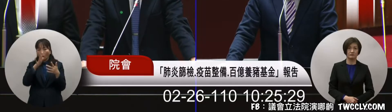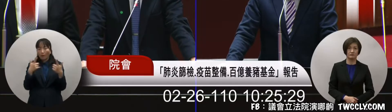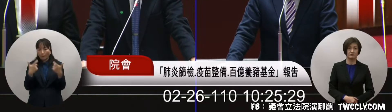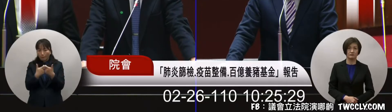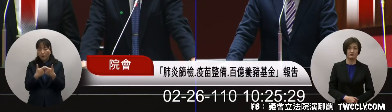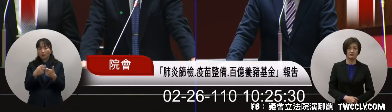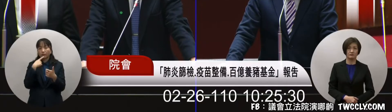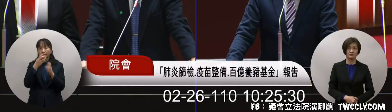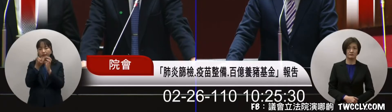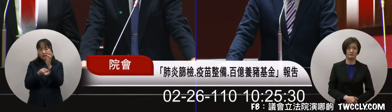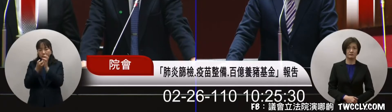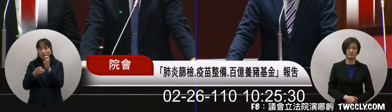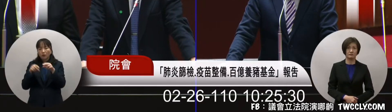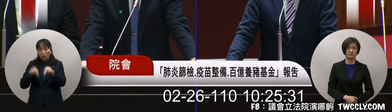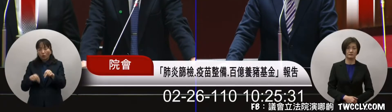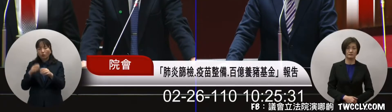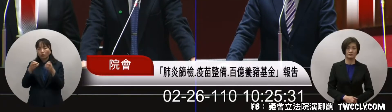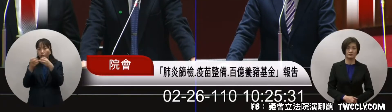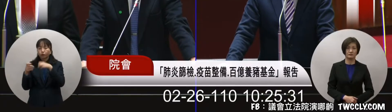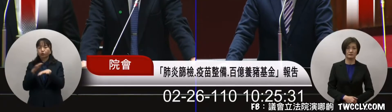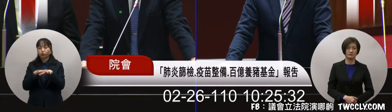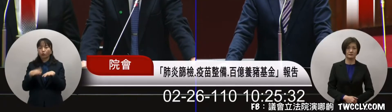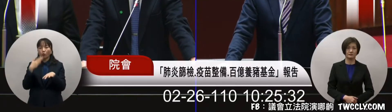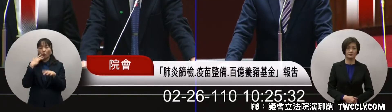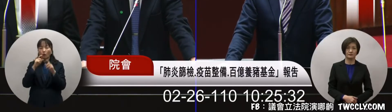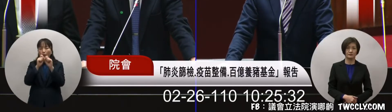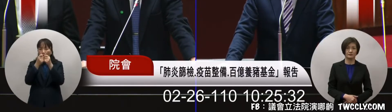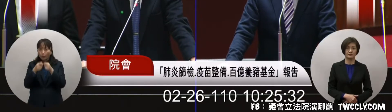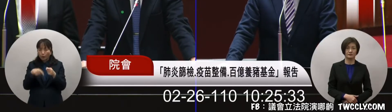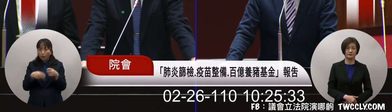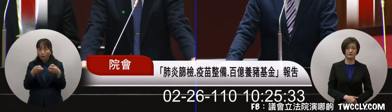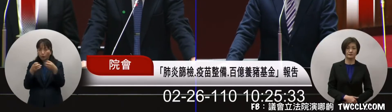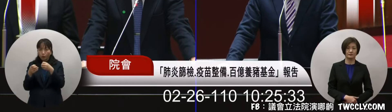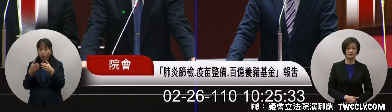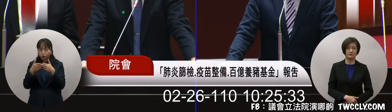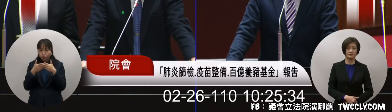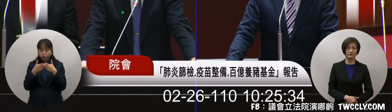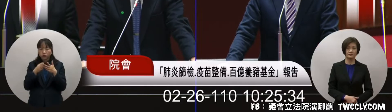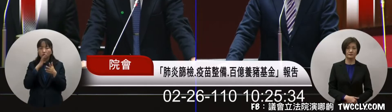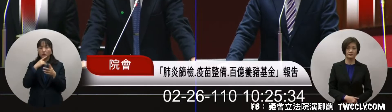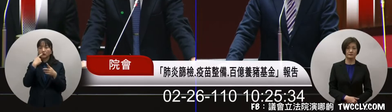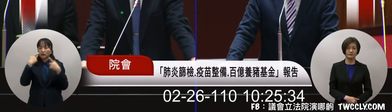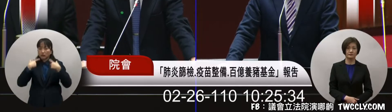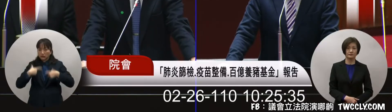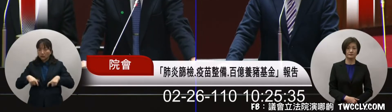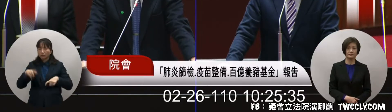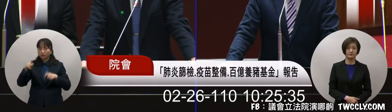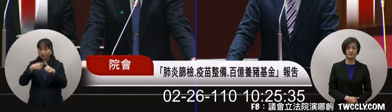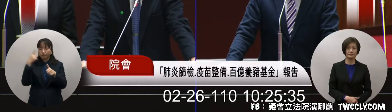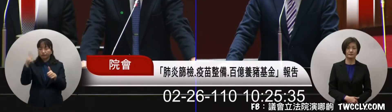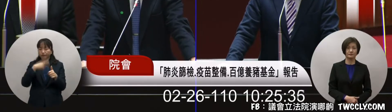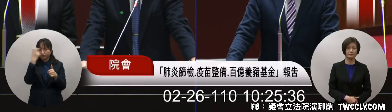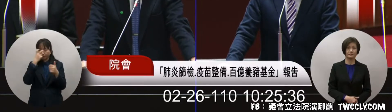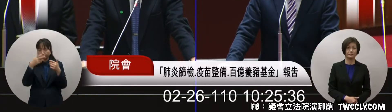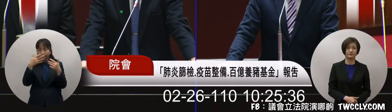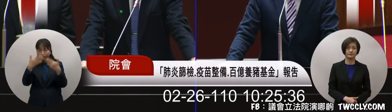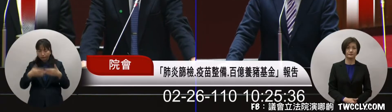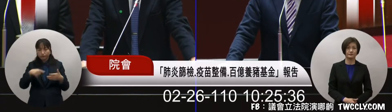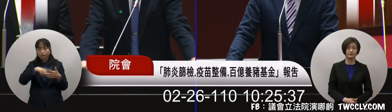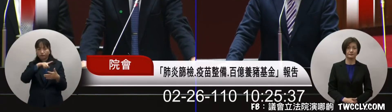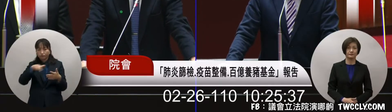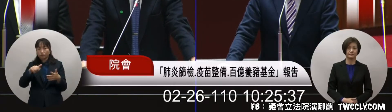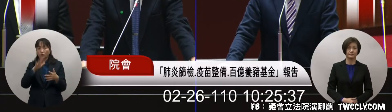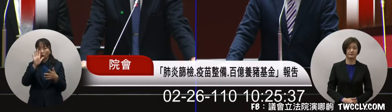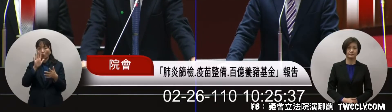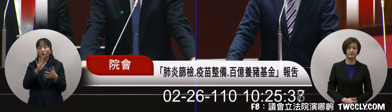节合约的谈判，而细节的合约的谈判要透过我们相关的律师来检视相关的合约。